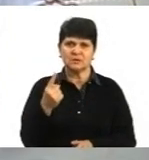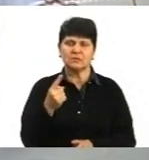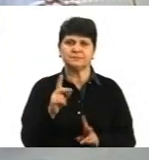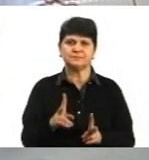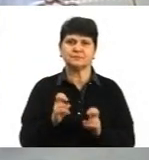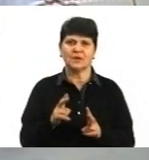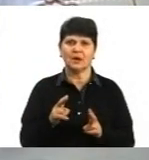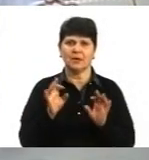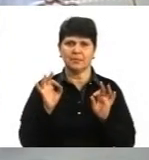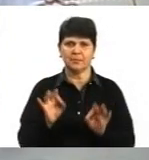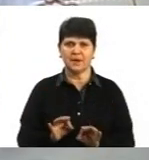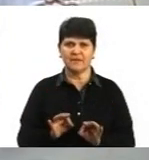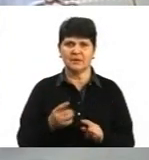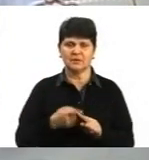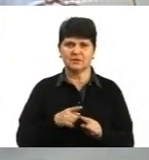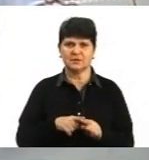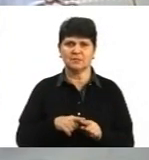саме цими вулицями.